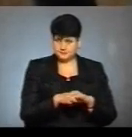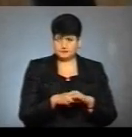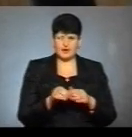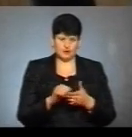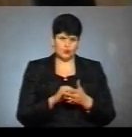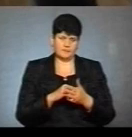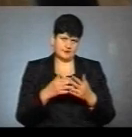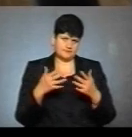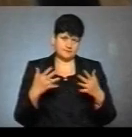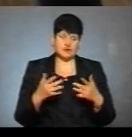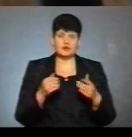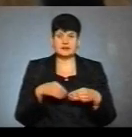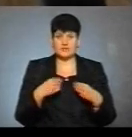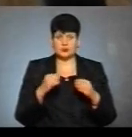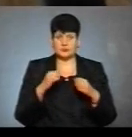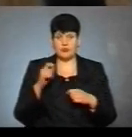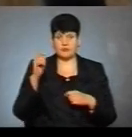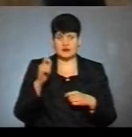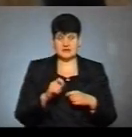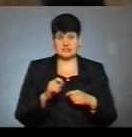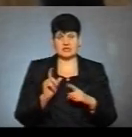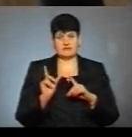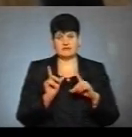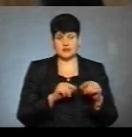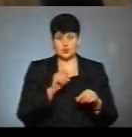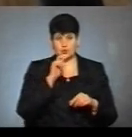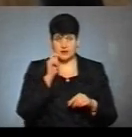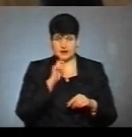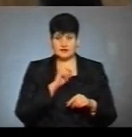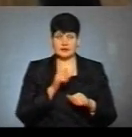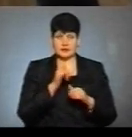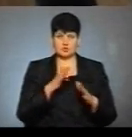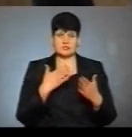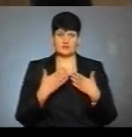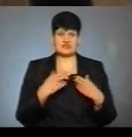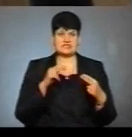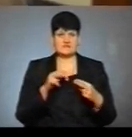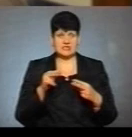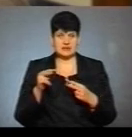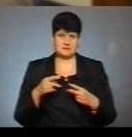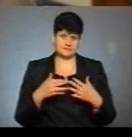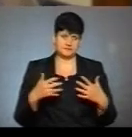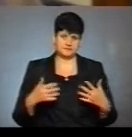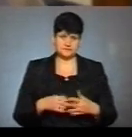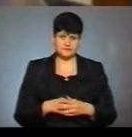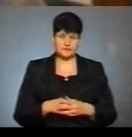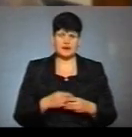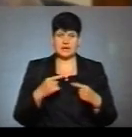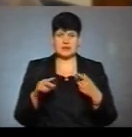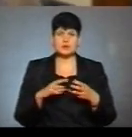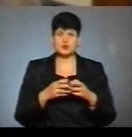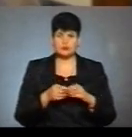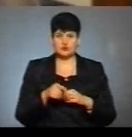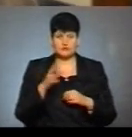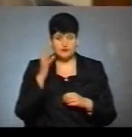документи, що дають право на виїзд і в'їзд в Україну, і утримуються від спілкування з свідками, експертами та іншими підозрюваними у провадженні. Різні суми, тому враховується тут